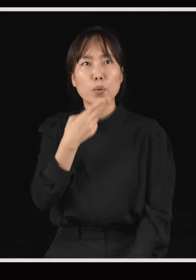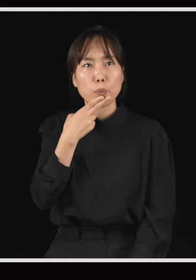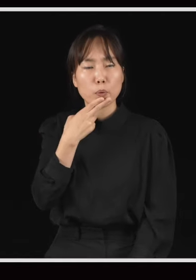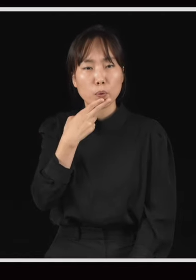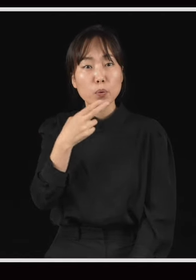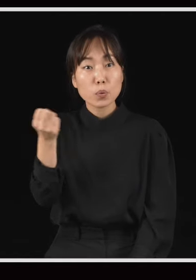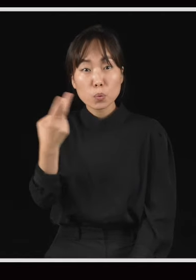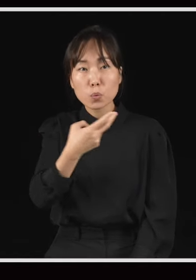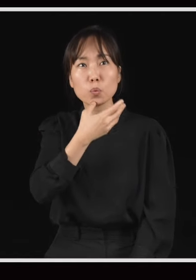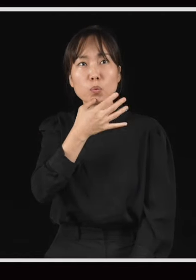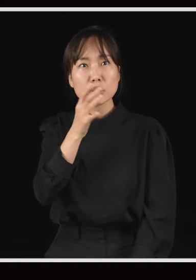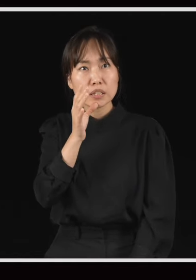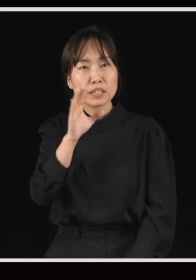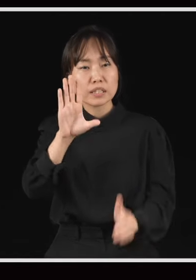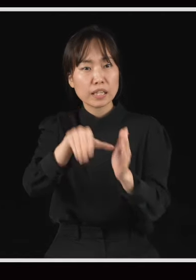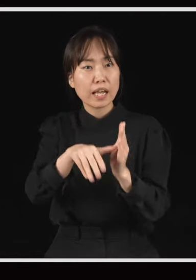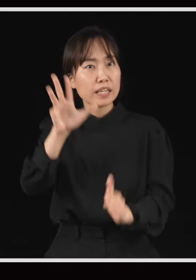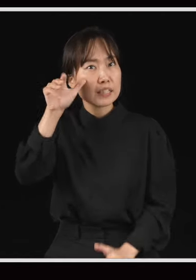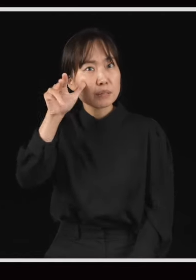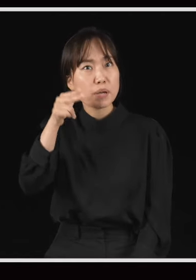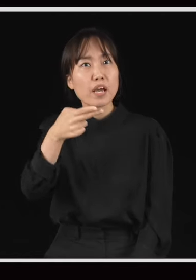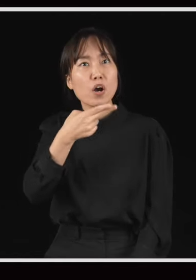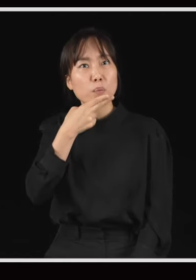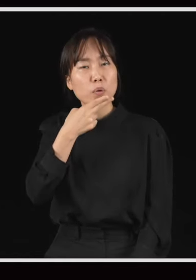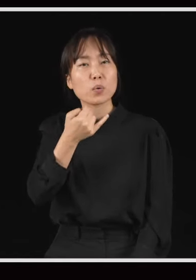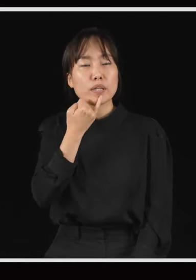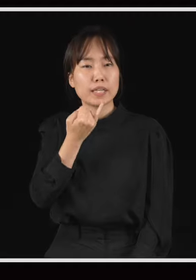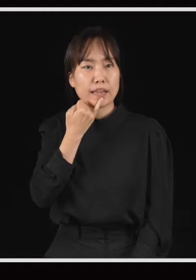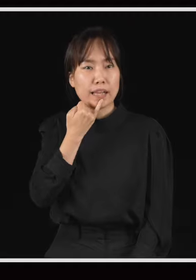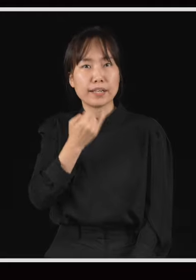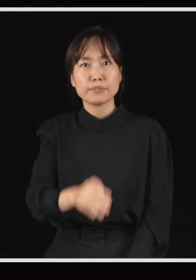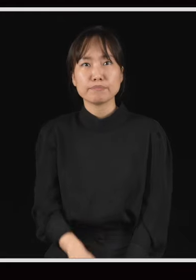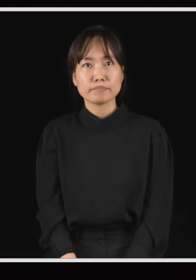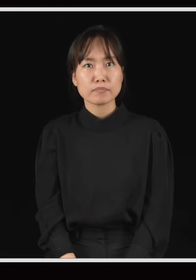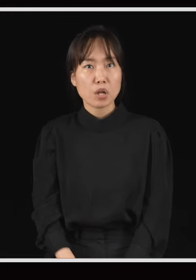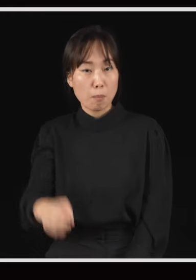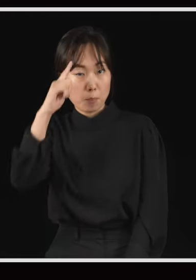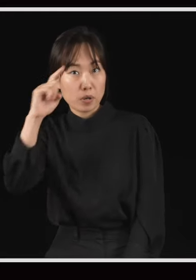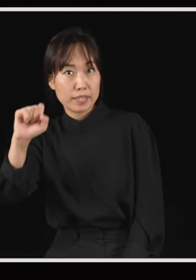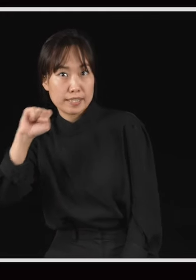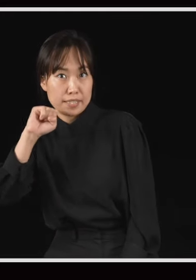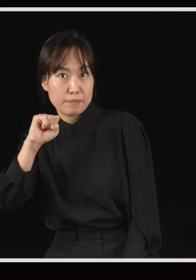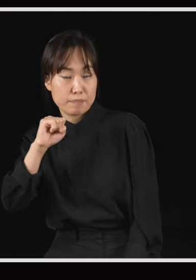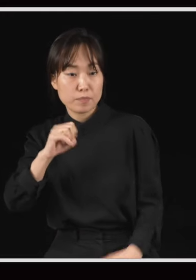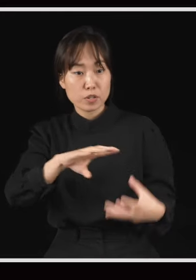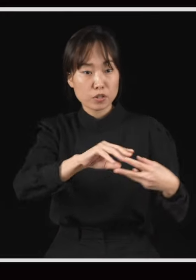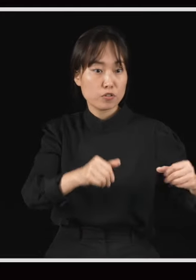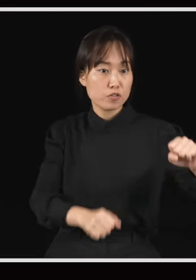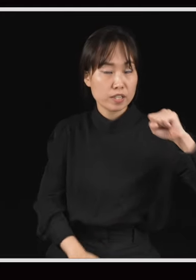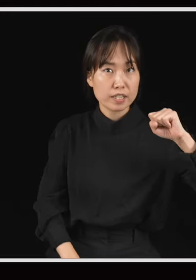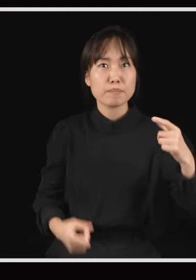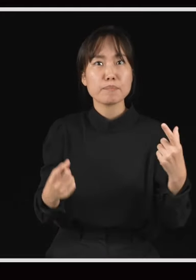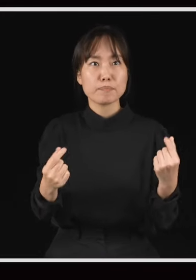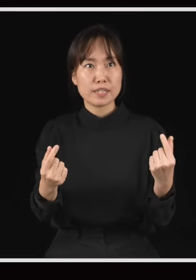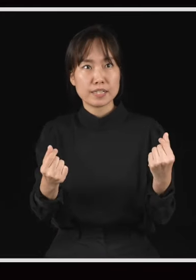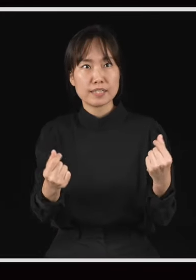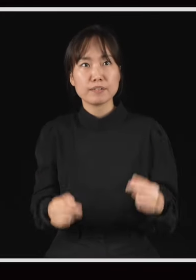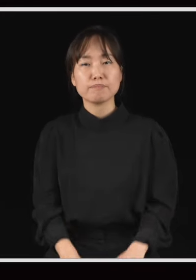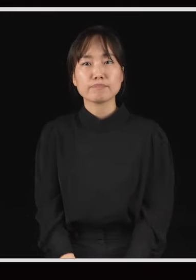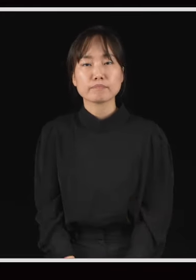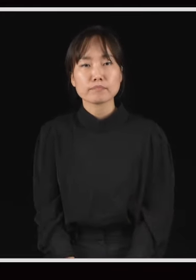없기 때문에 나이가 많아져도 치매에 걸리지 않습니다. 그러니까 머리의 기능과 근력은 거의 비슷한 개념이라고